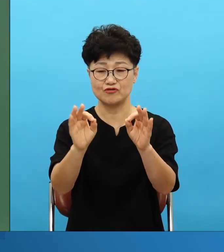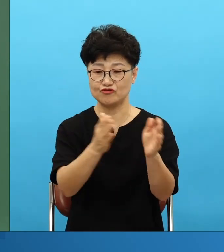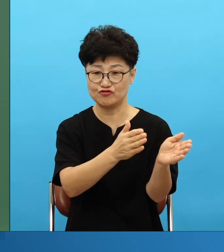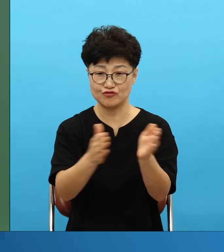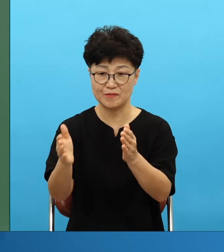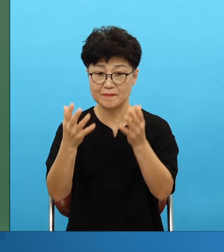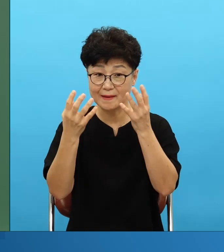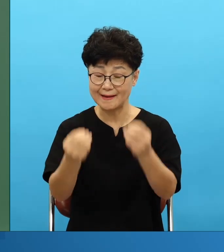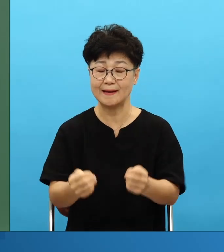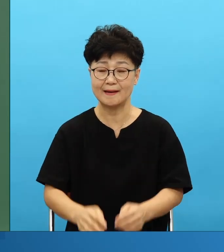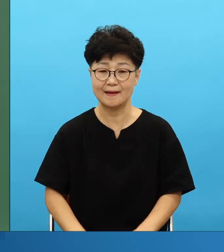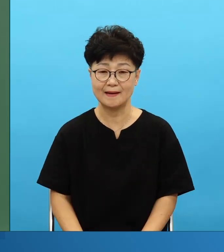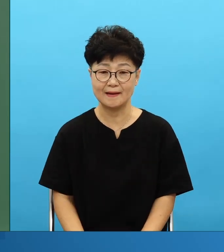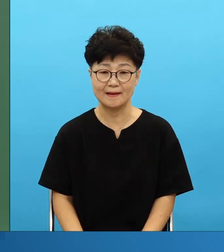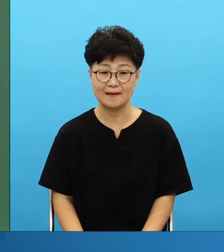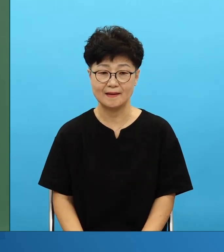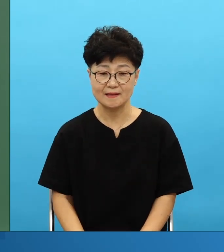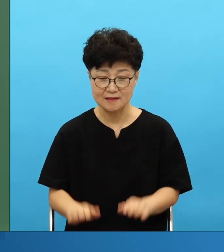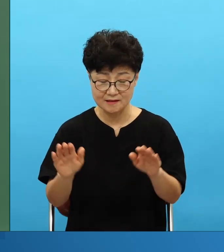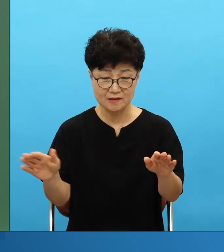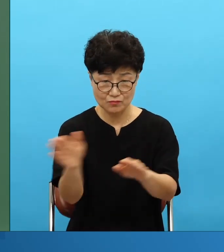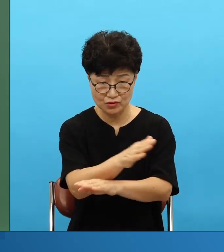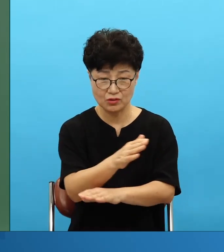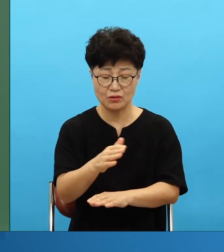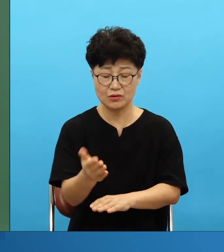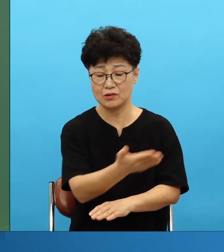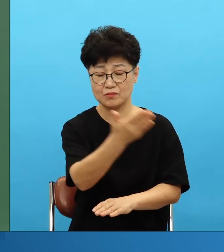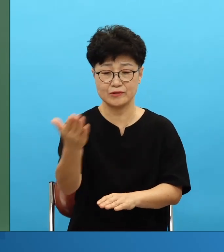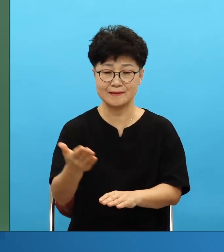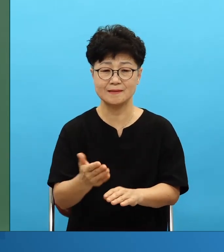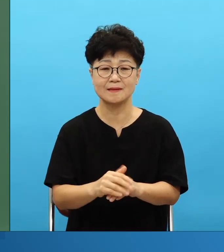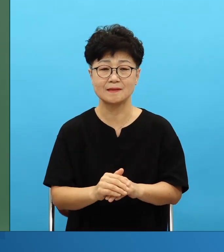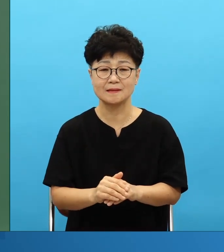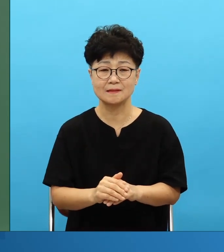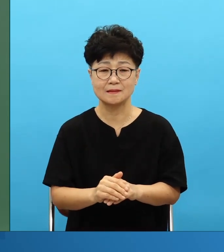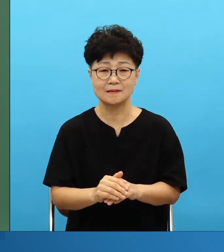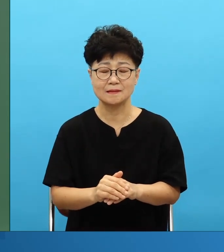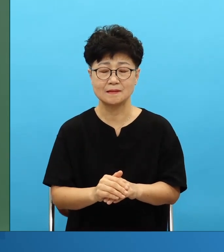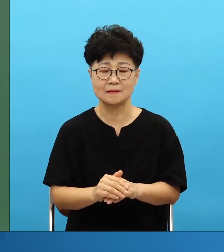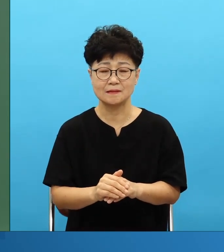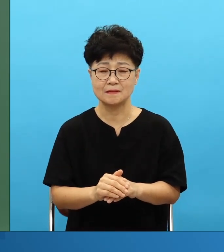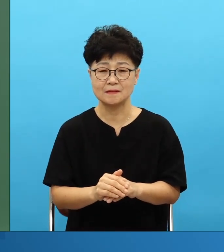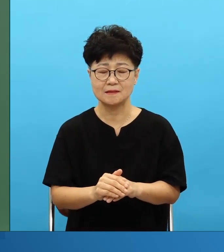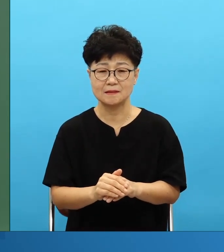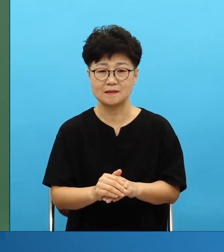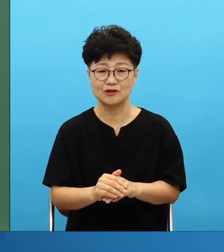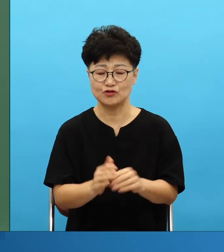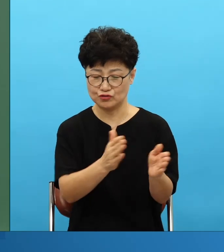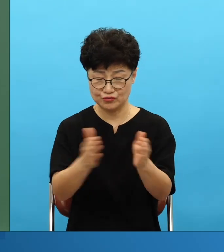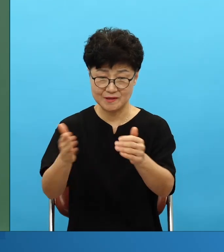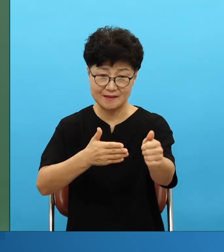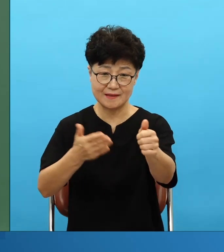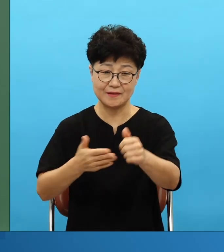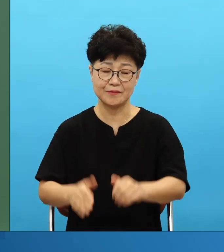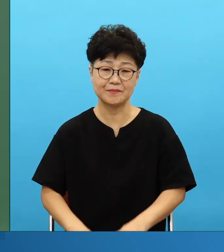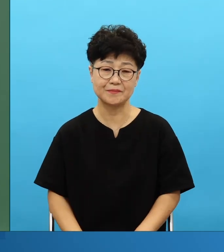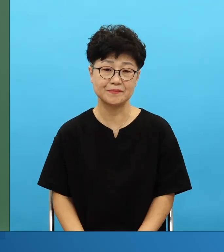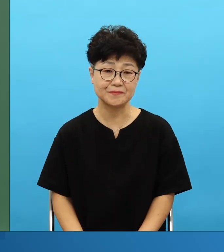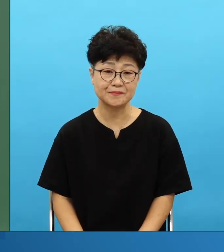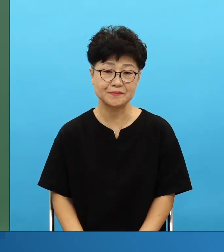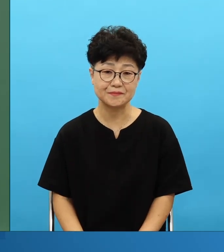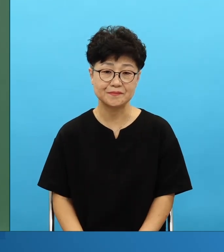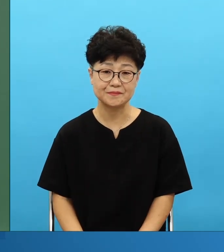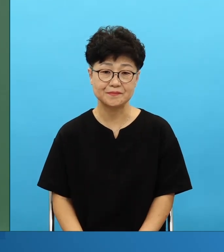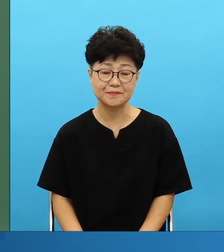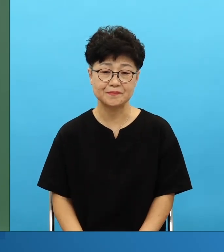이걸 준비하라니까. And so starting now, prepare this 300%. 예를 들어 전도할 때 그냥 가면 안 돼요. And for example, when you go out to evangelize, don't just go 여기서 out. 무슨